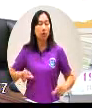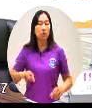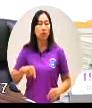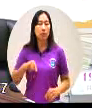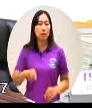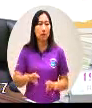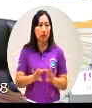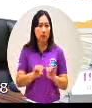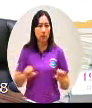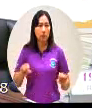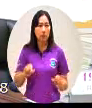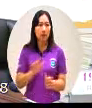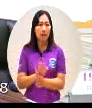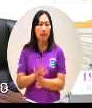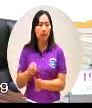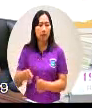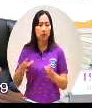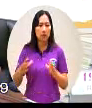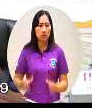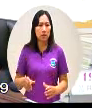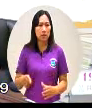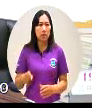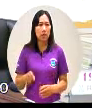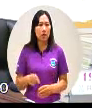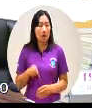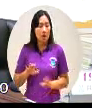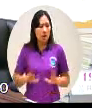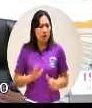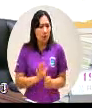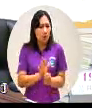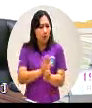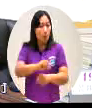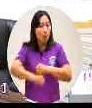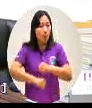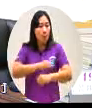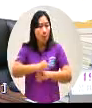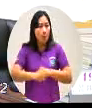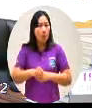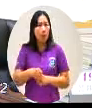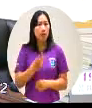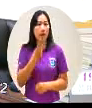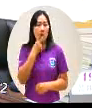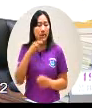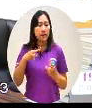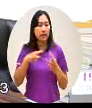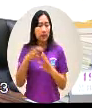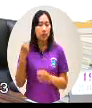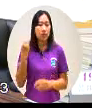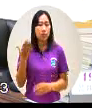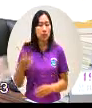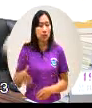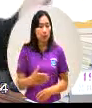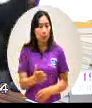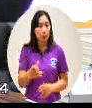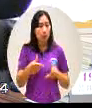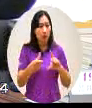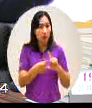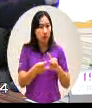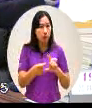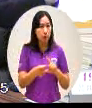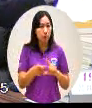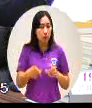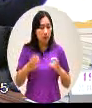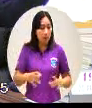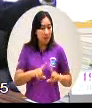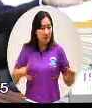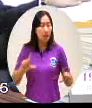推动这个亚洲新湾区内底一挂大型的设备拢出来啊。相对的，即座那个徛咧林